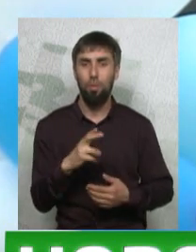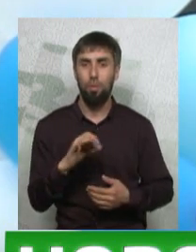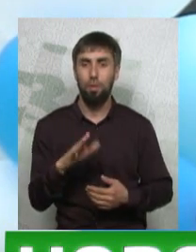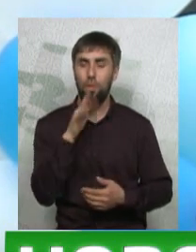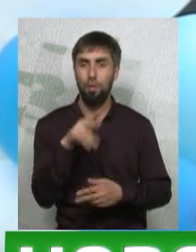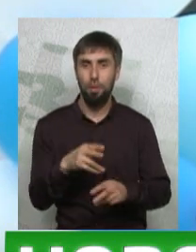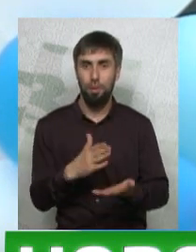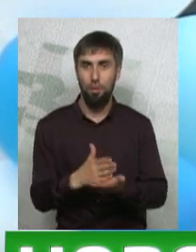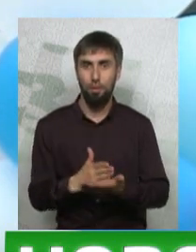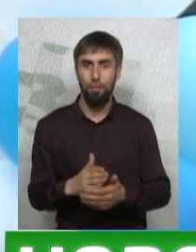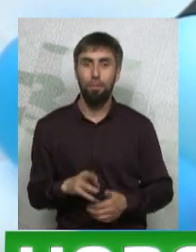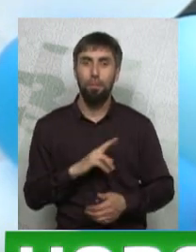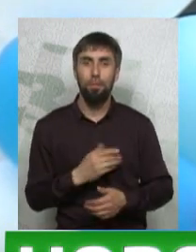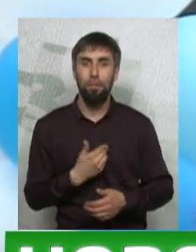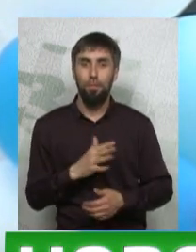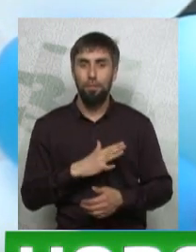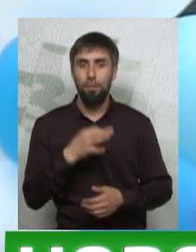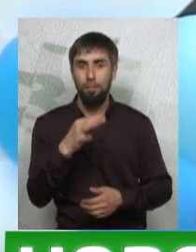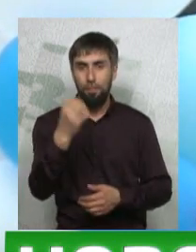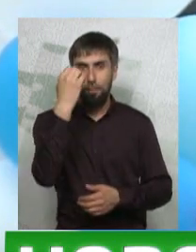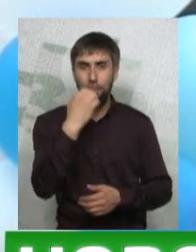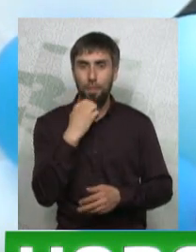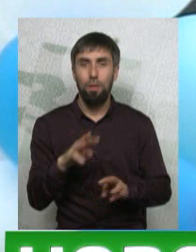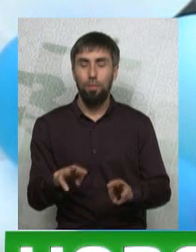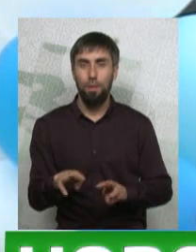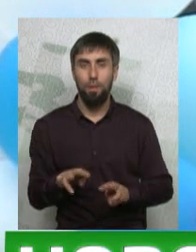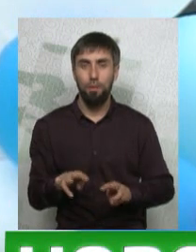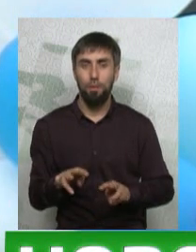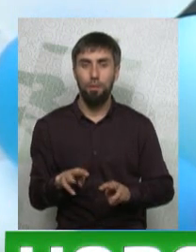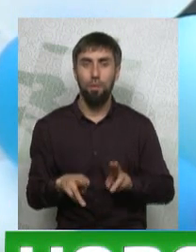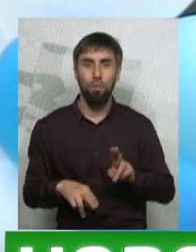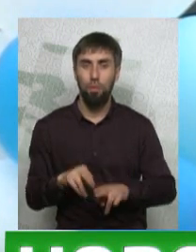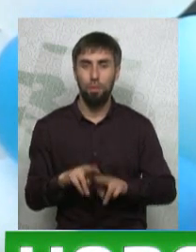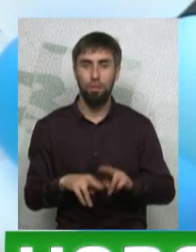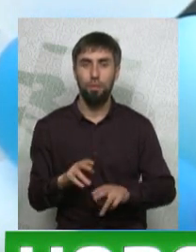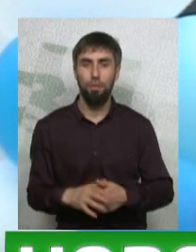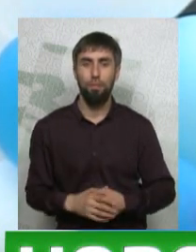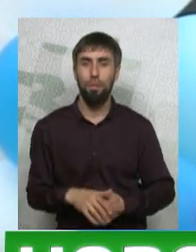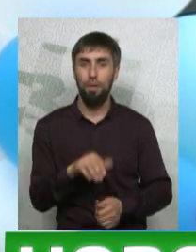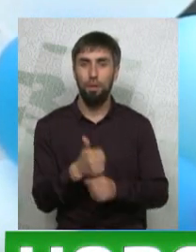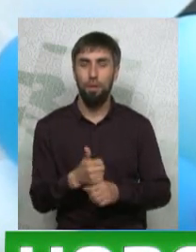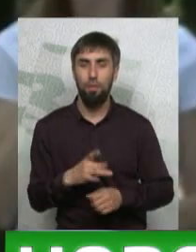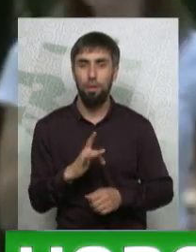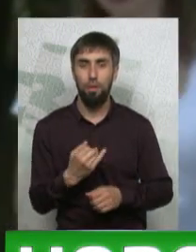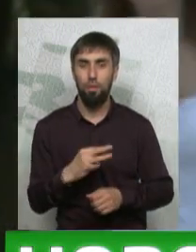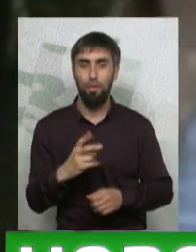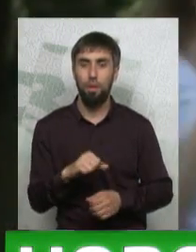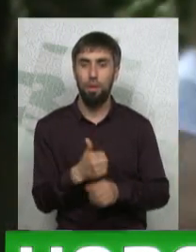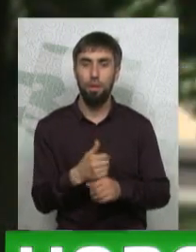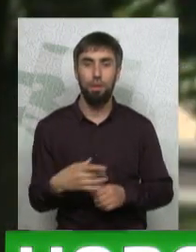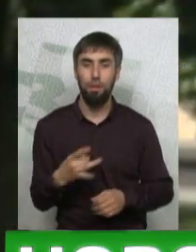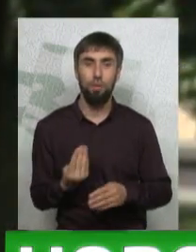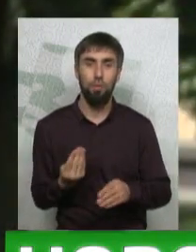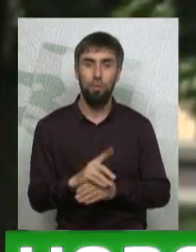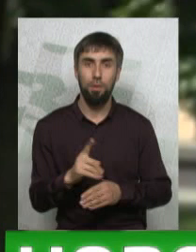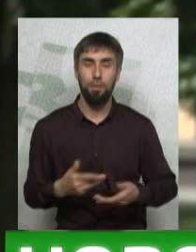здесь находятся. Я хотел бы поблагодарить министра строительства, главу района. Глава региона